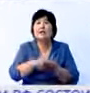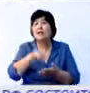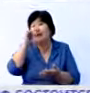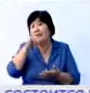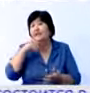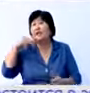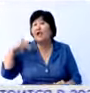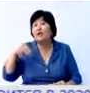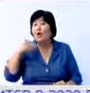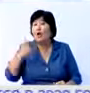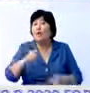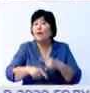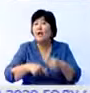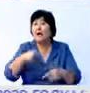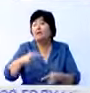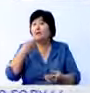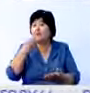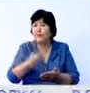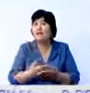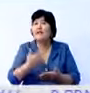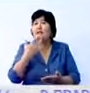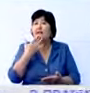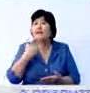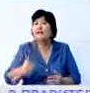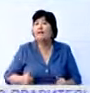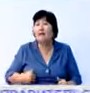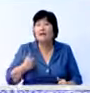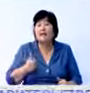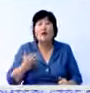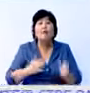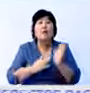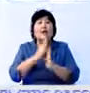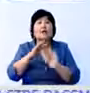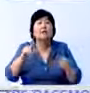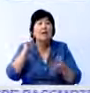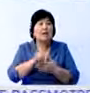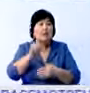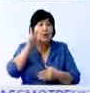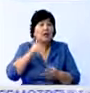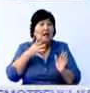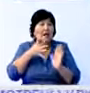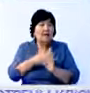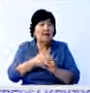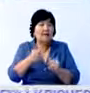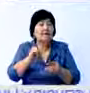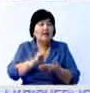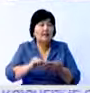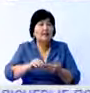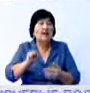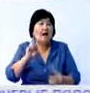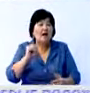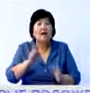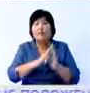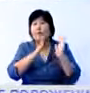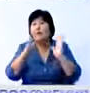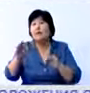казахской литературе. Его наследие – бесценное национальное достояние. Подрастающее поколение должно знать, впитать в себя назидание Акына.